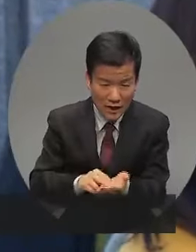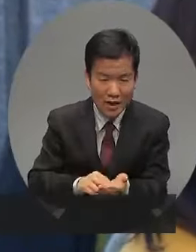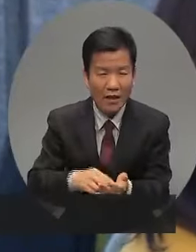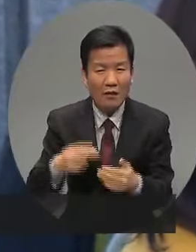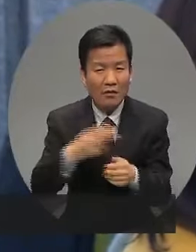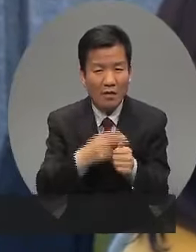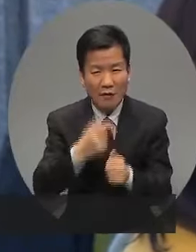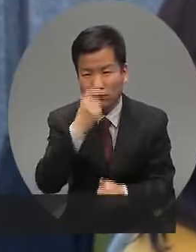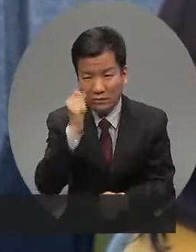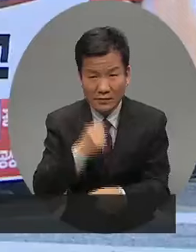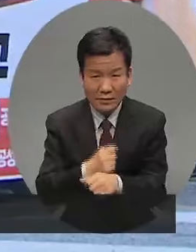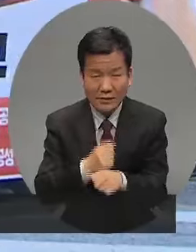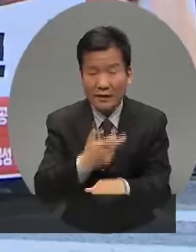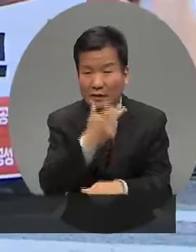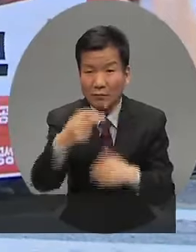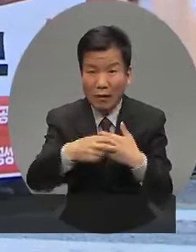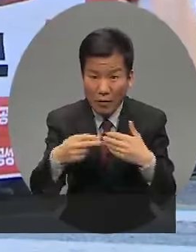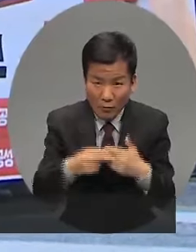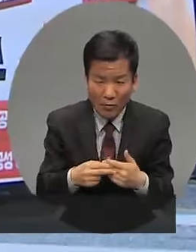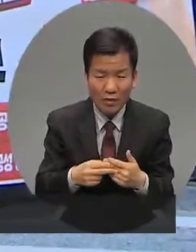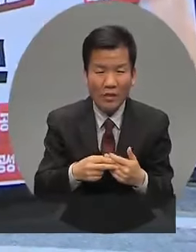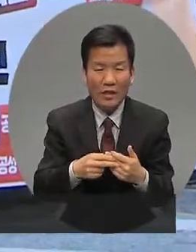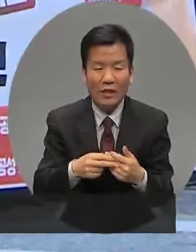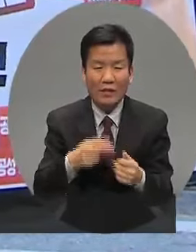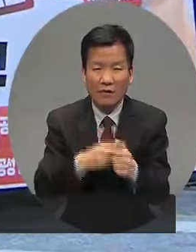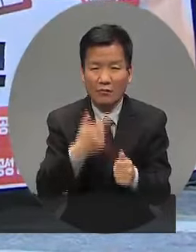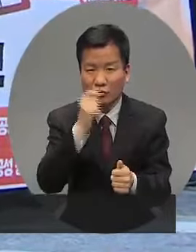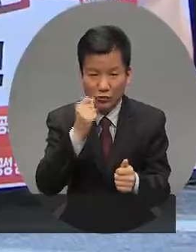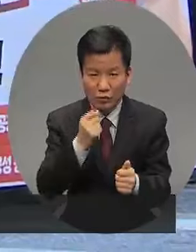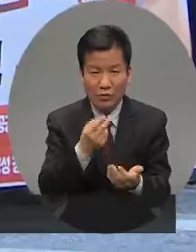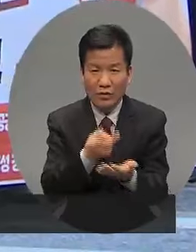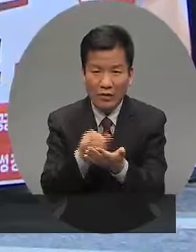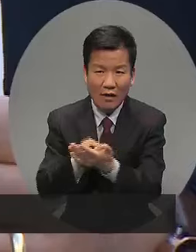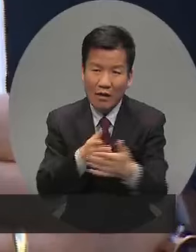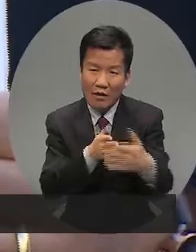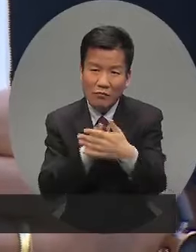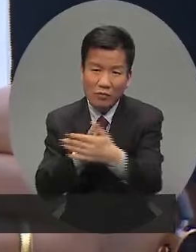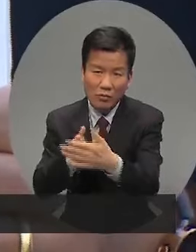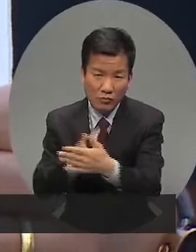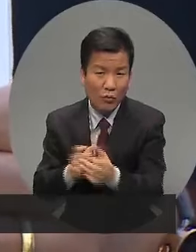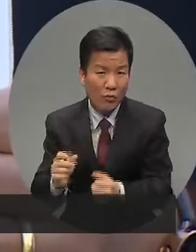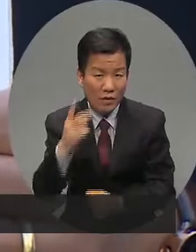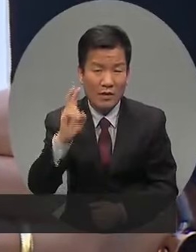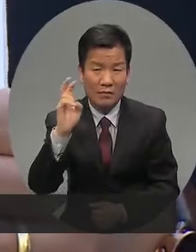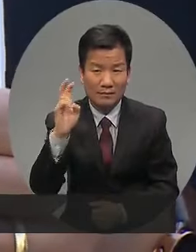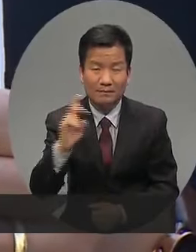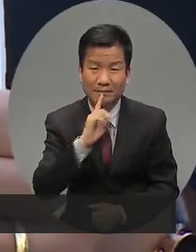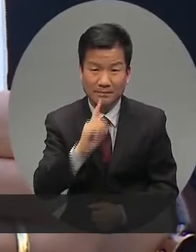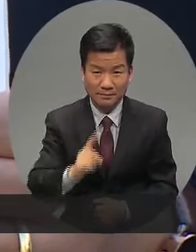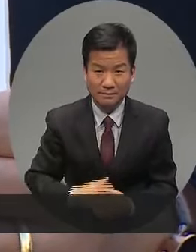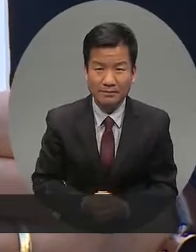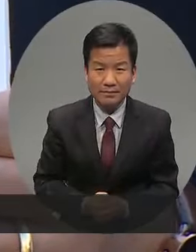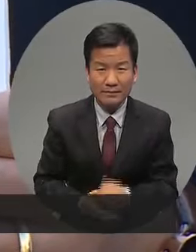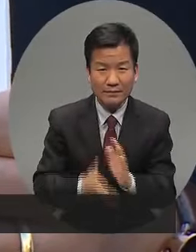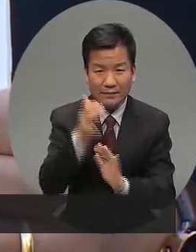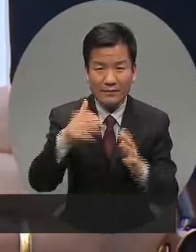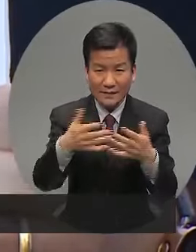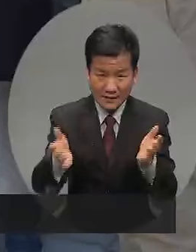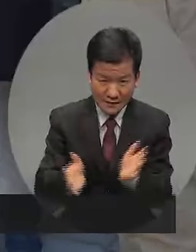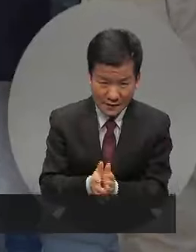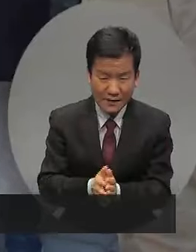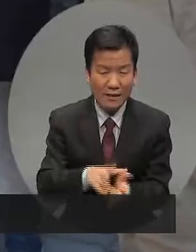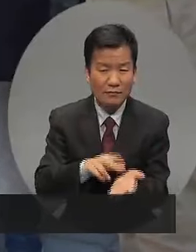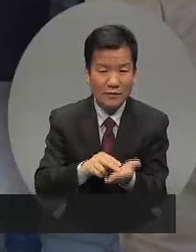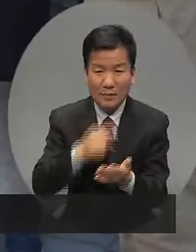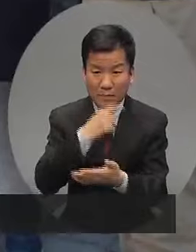장기화로 상급병원 의사와 병상이 부족해지면서 전원을 거부한 거 아니냐는 지적이 이어졌습니다 시민단체는 의료 공백